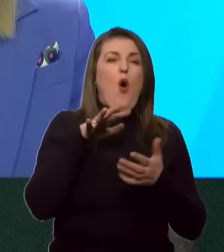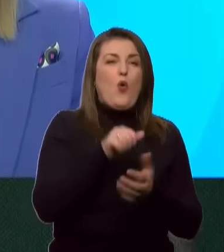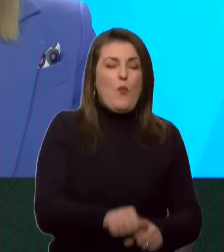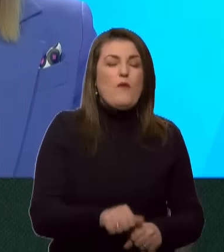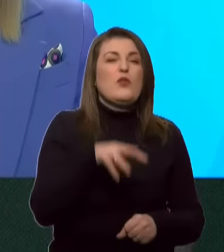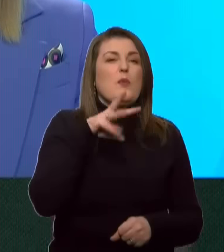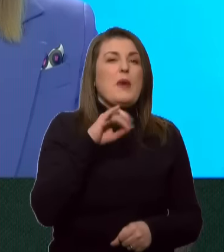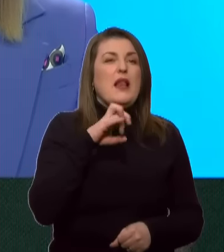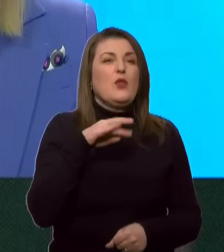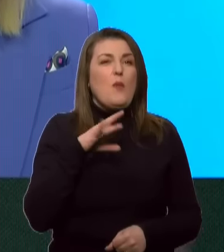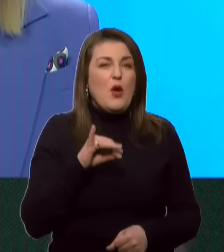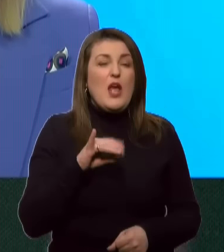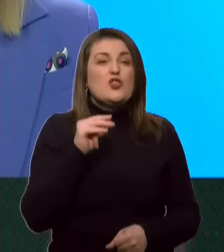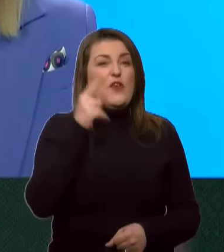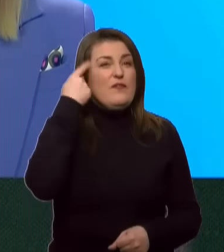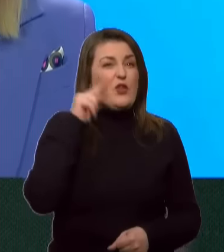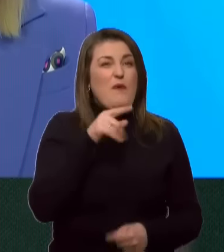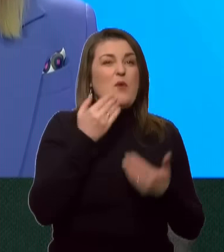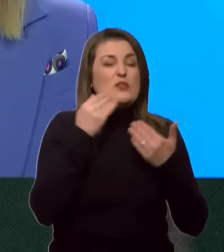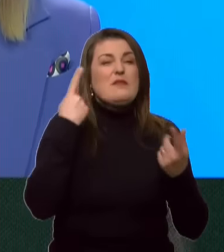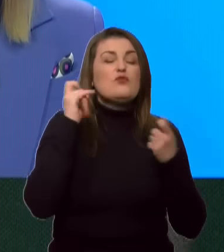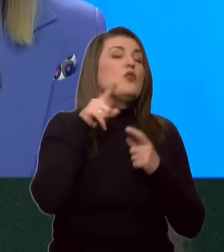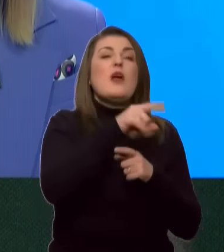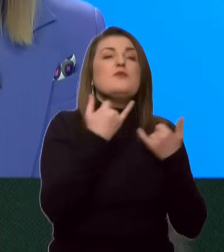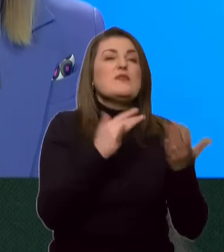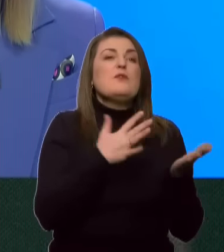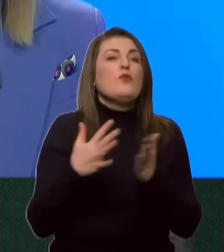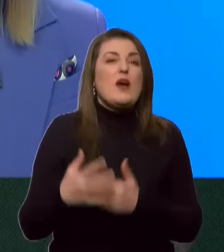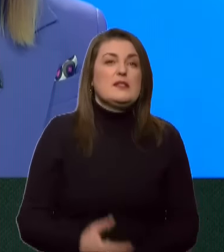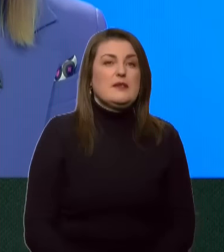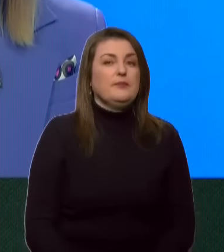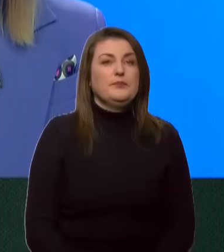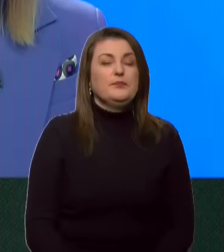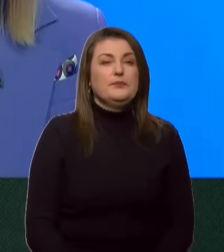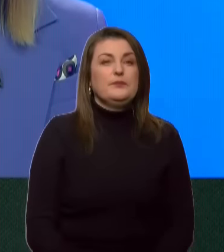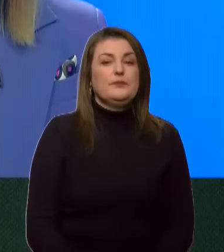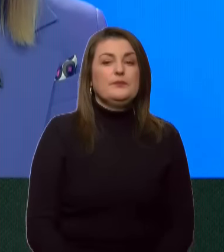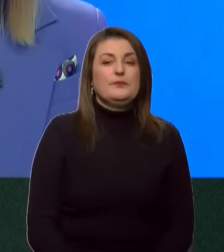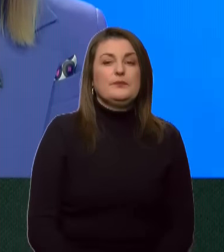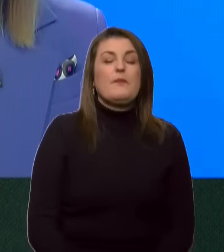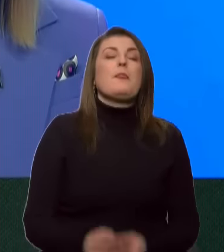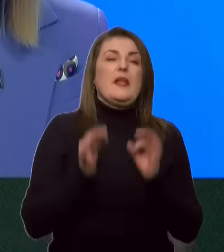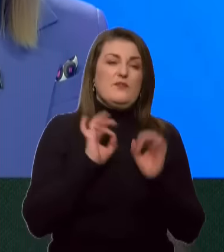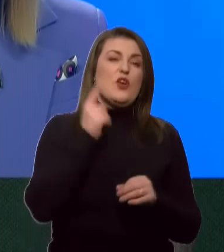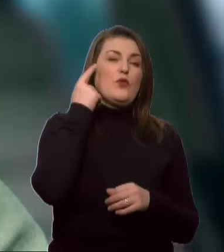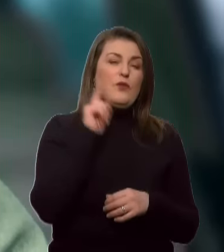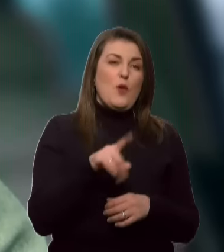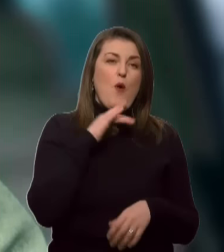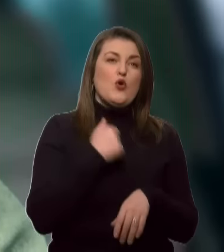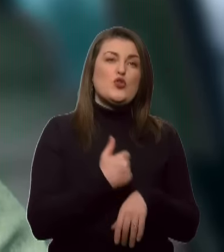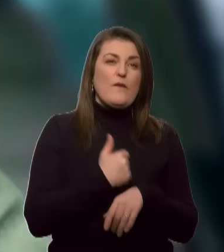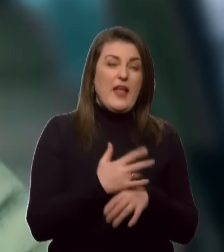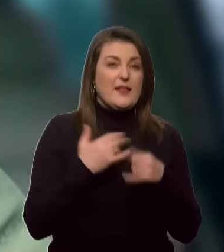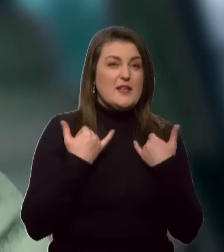Мелітополі. Чи відома вам остання інформація, що там наразі відбувається? Так, звичайно, відомо. Основна